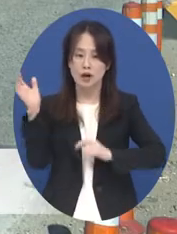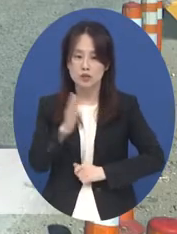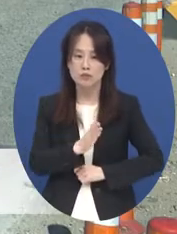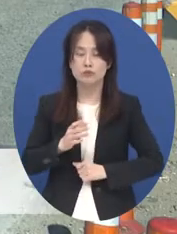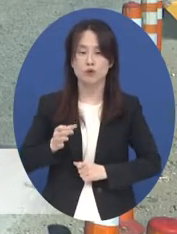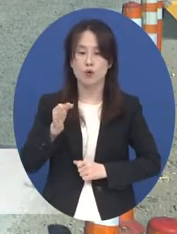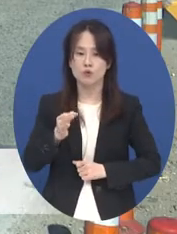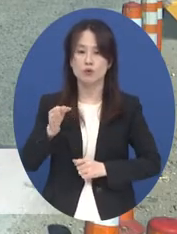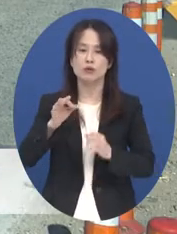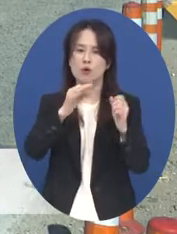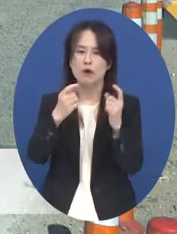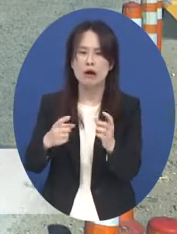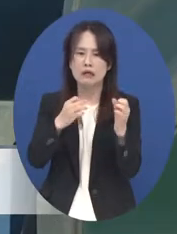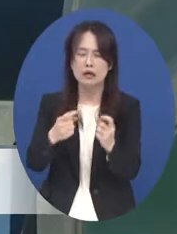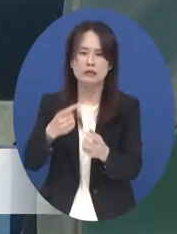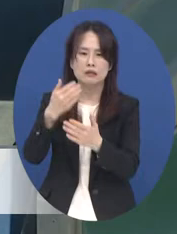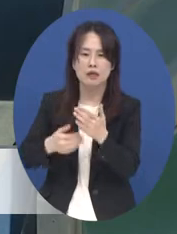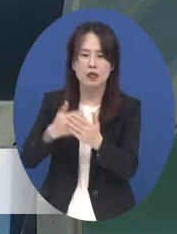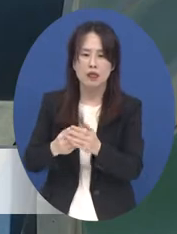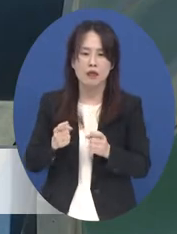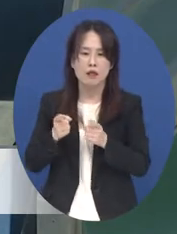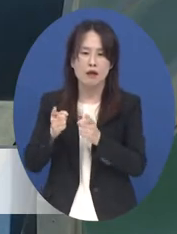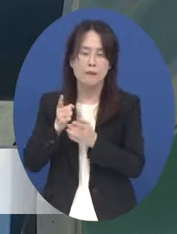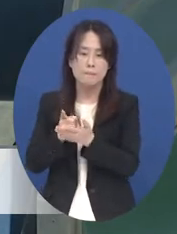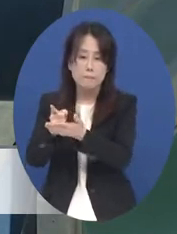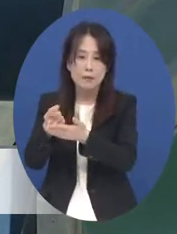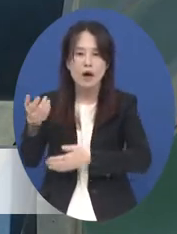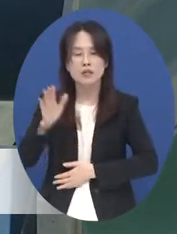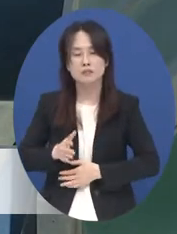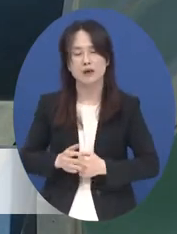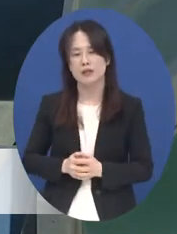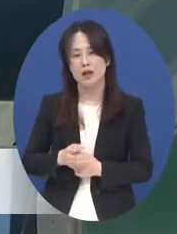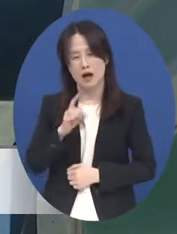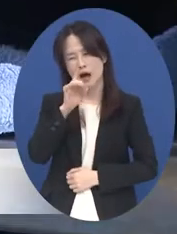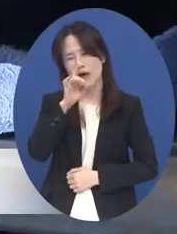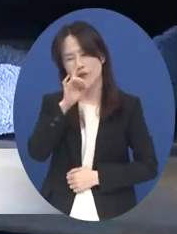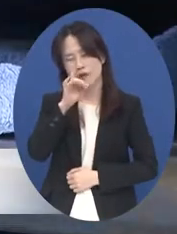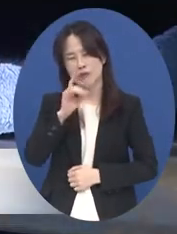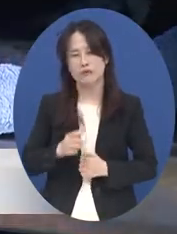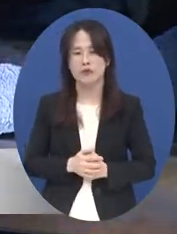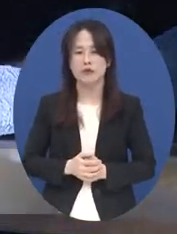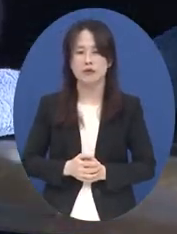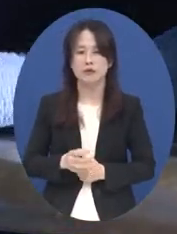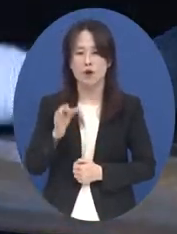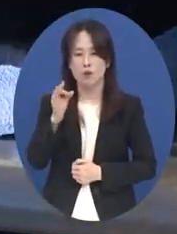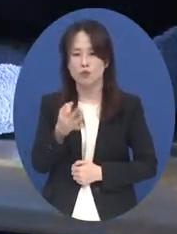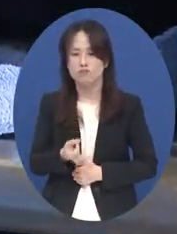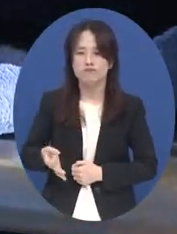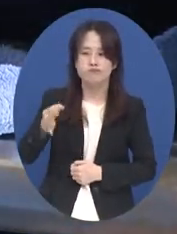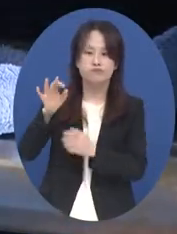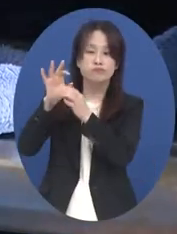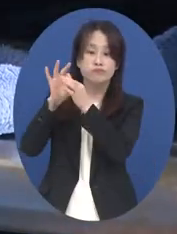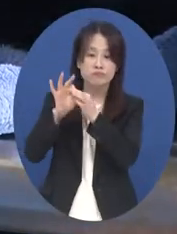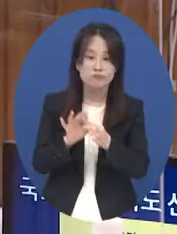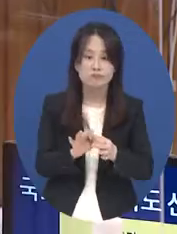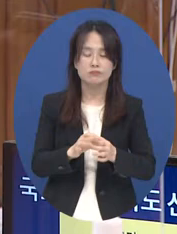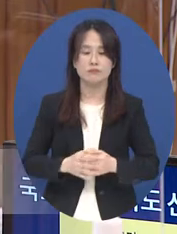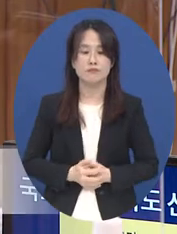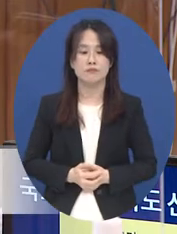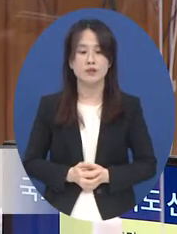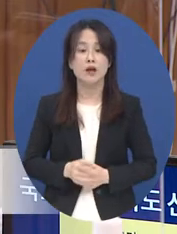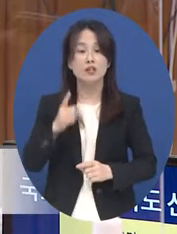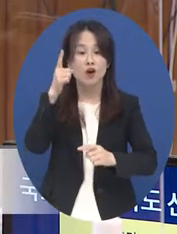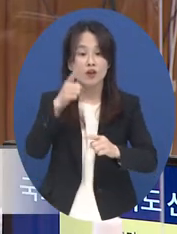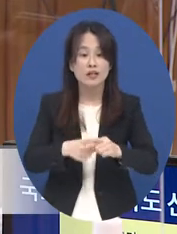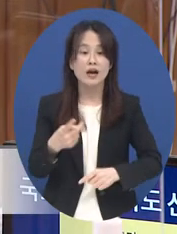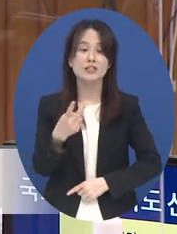2014년부터 통행료 인하에 나섰지만 협의도 소송도 받아들여지지 않고 요금 인상은 이뤄졌습니다.